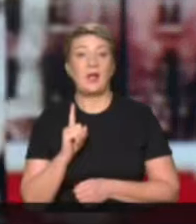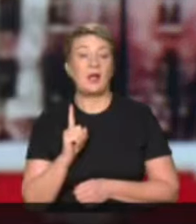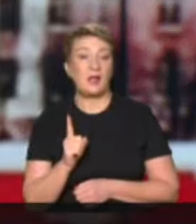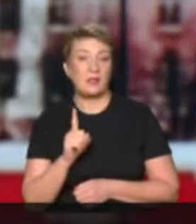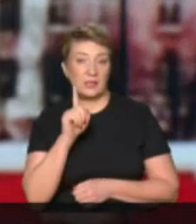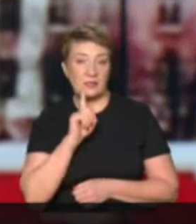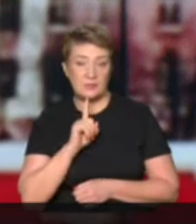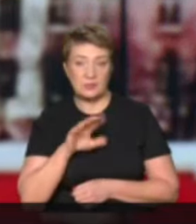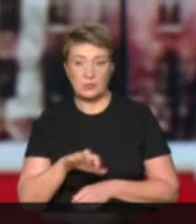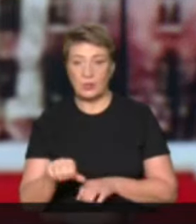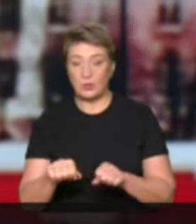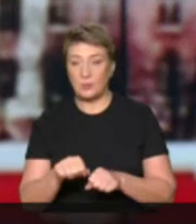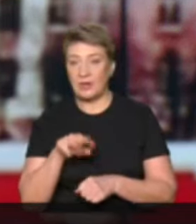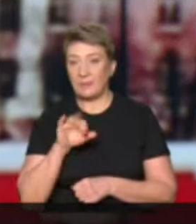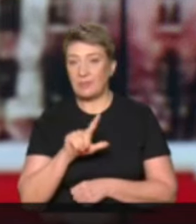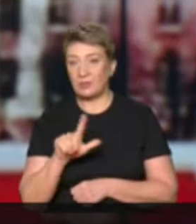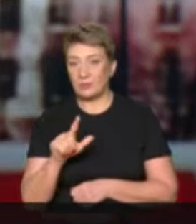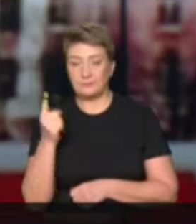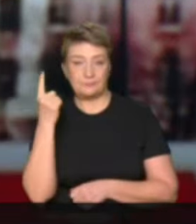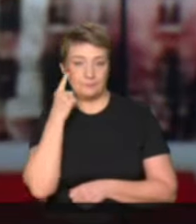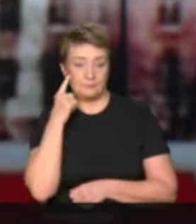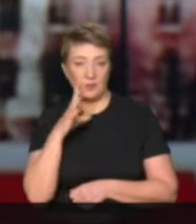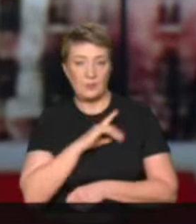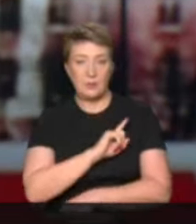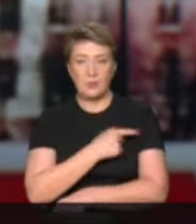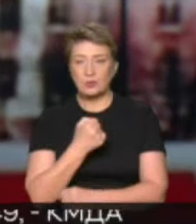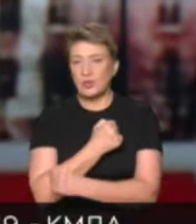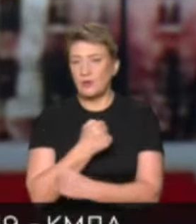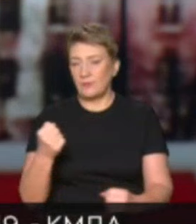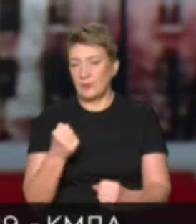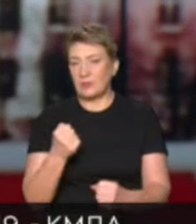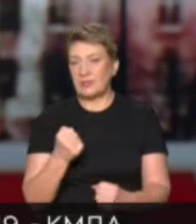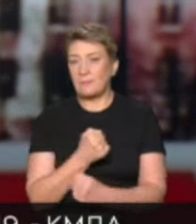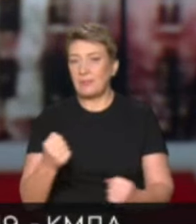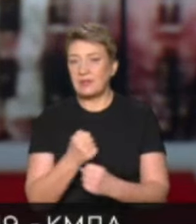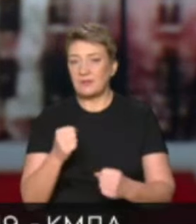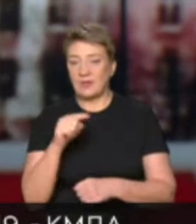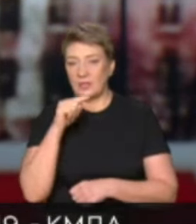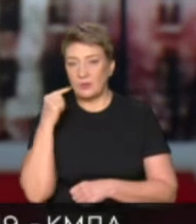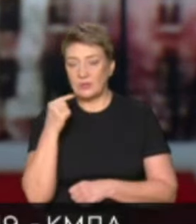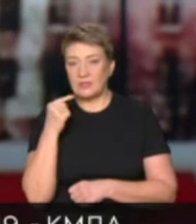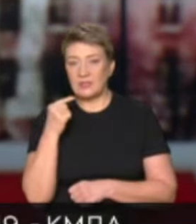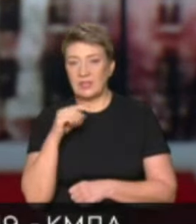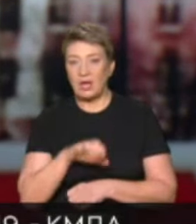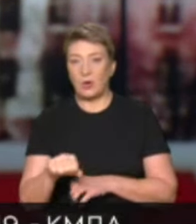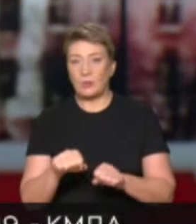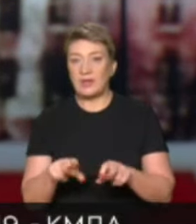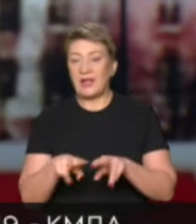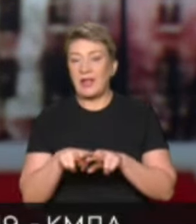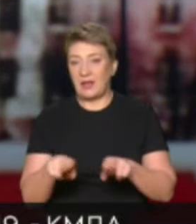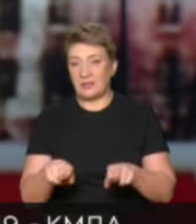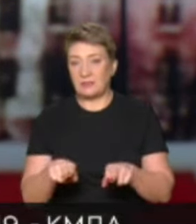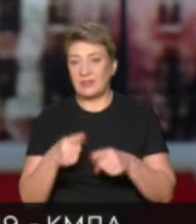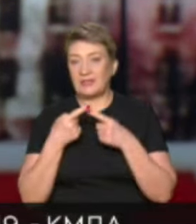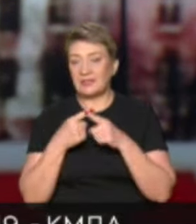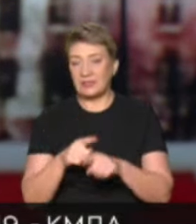В окупованому Мелітополі пролунав потужний вибух. Сили опору підірвали російських окупантів разом з технікою. Про це повідомляє